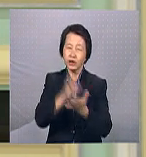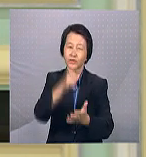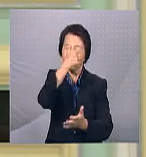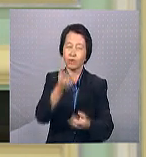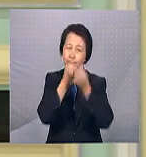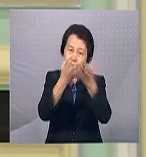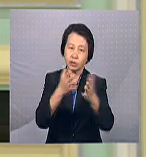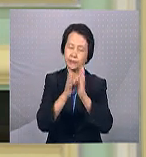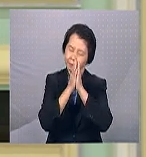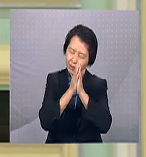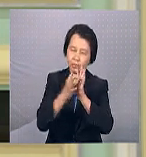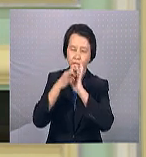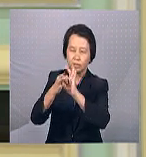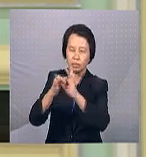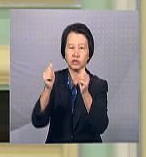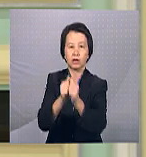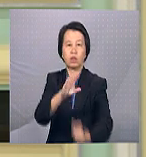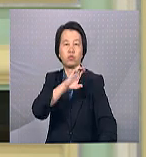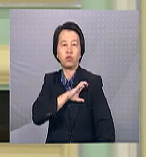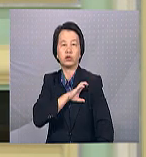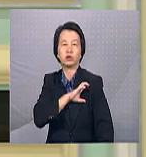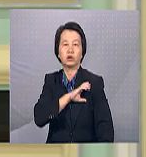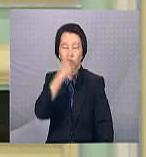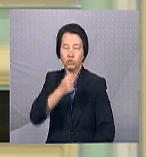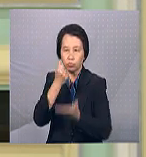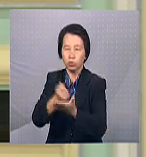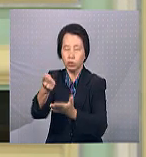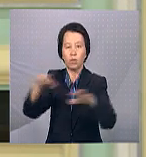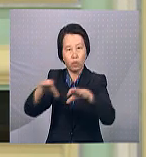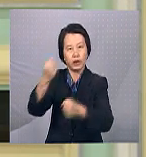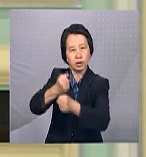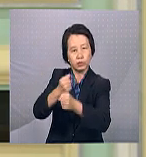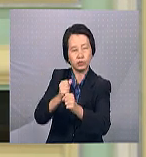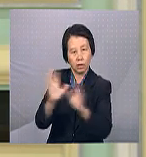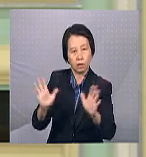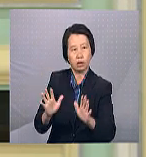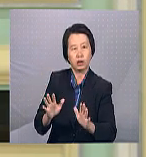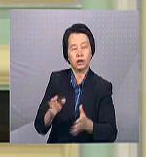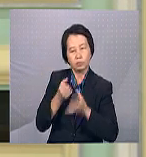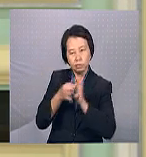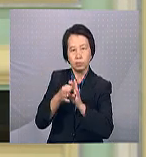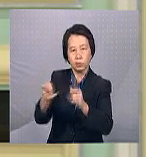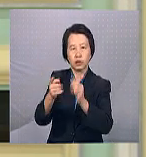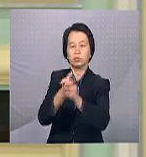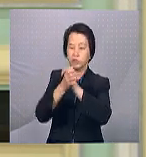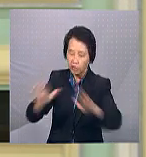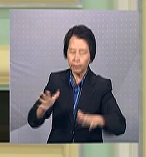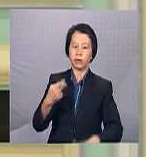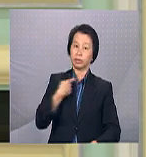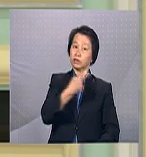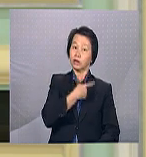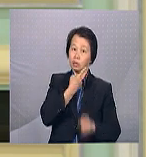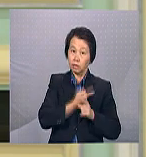kerjasama kepada pihak polis bagi membantu mereka menjalankan tugas mereka, bagi mereka menyelamatkan kita